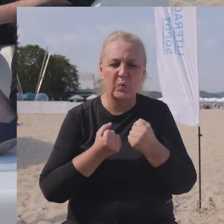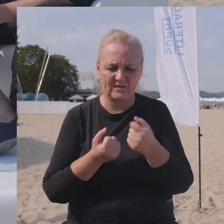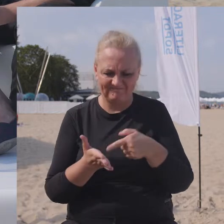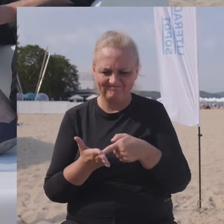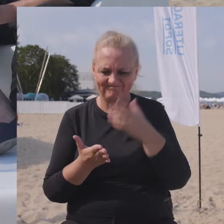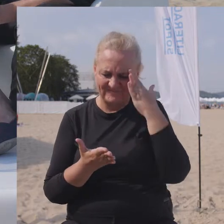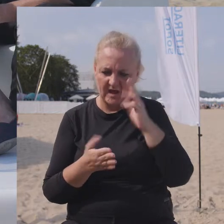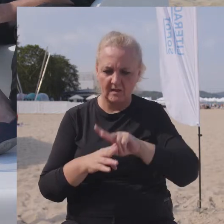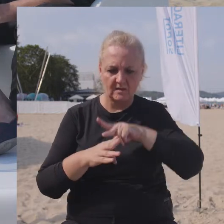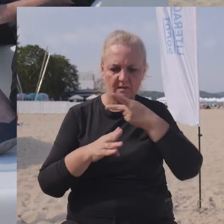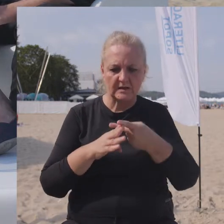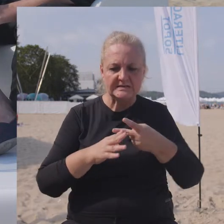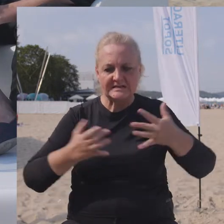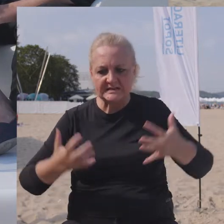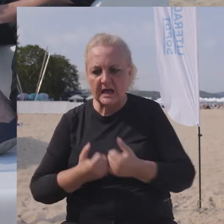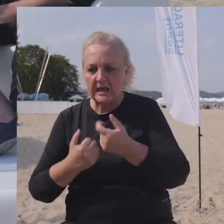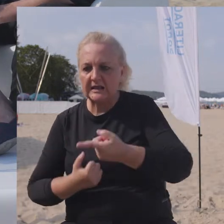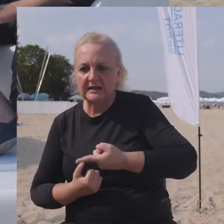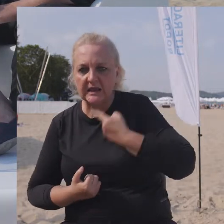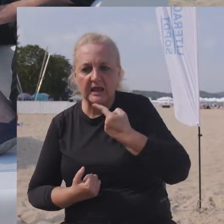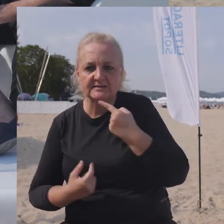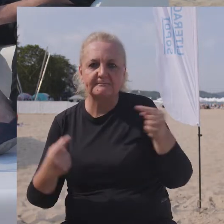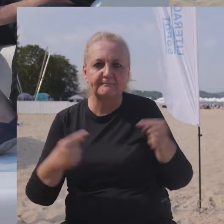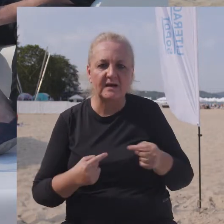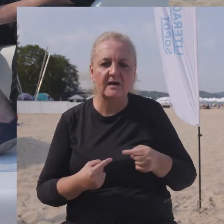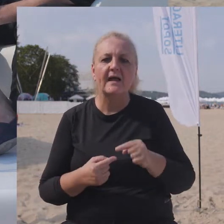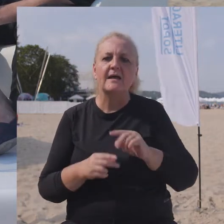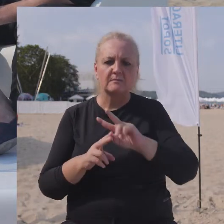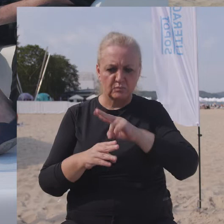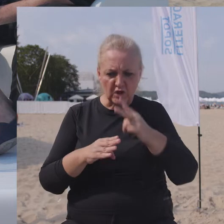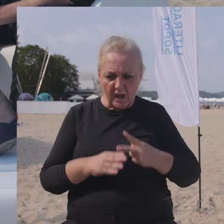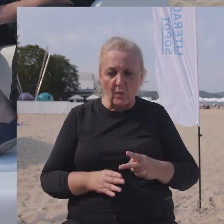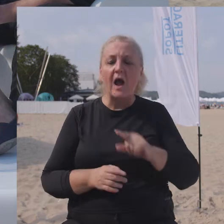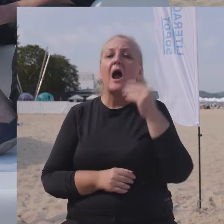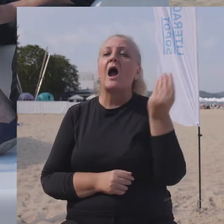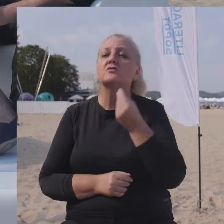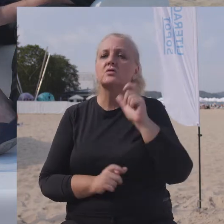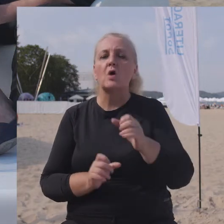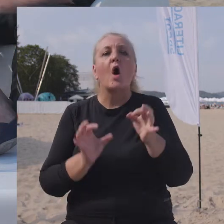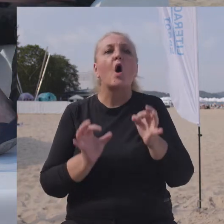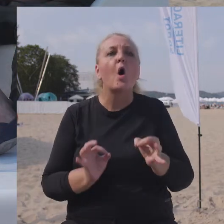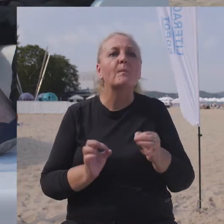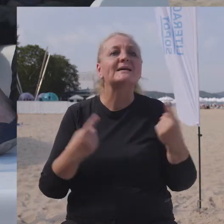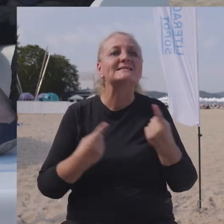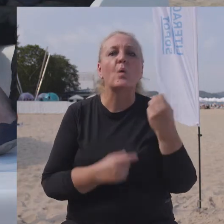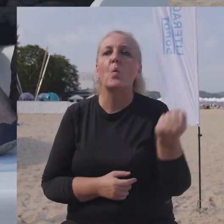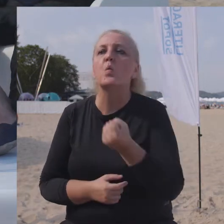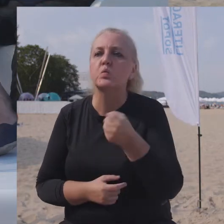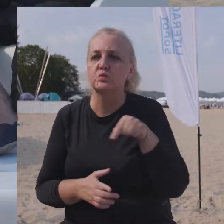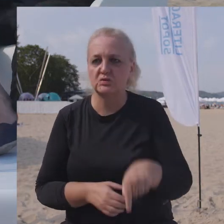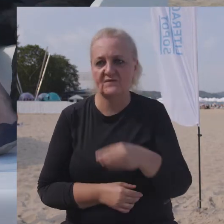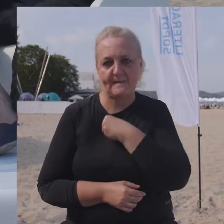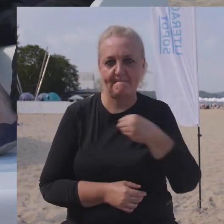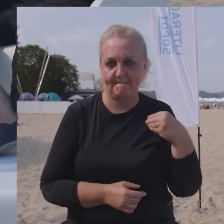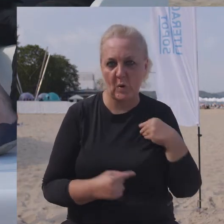tłumaczki znalezienie tego języka, nie tylko pod takim kątem translatorskim, ale w ogóle uwspółcześnienia go w Polsce,